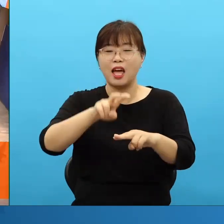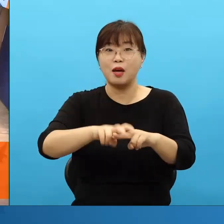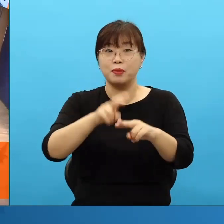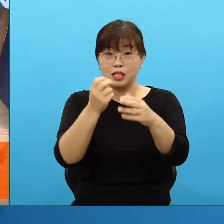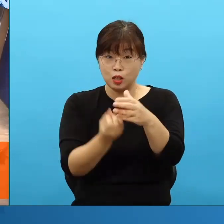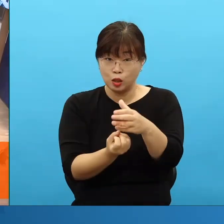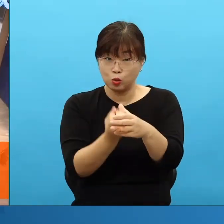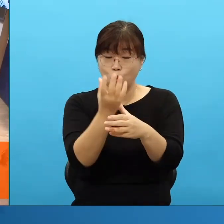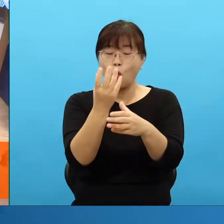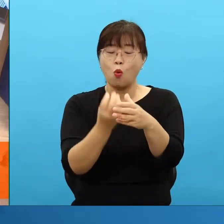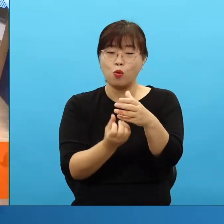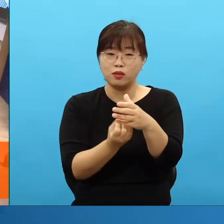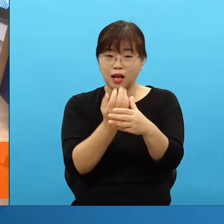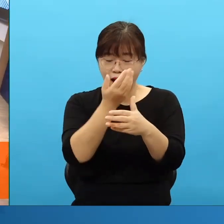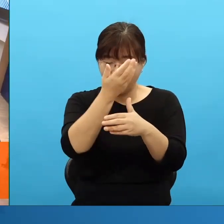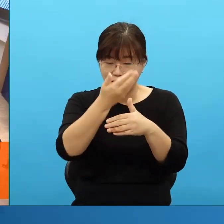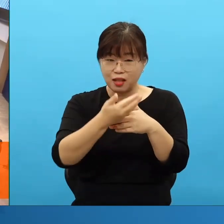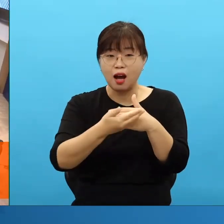생명샘이